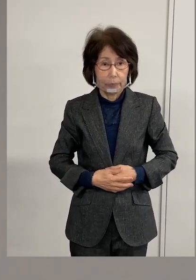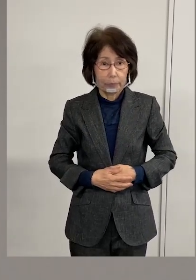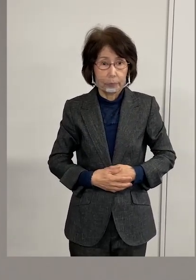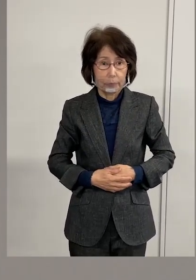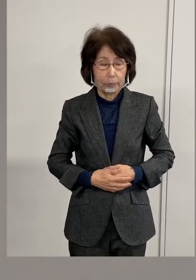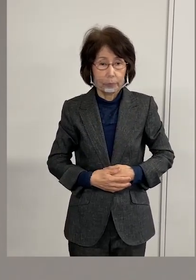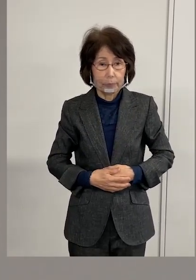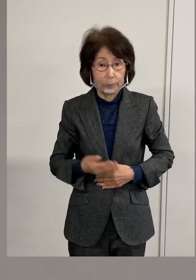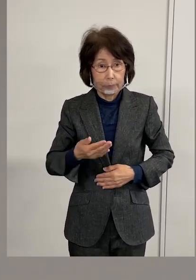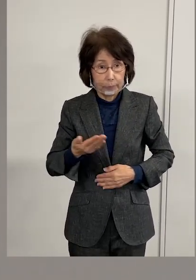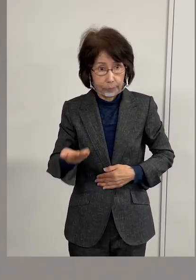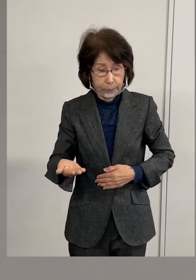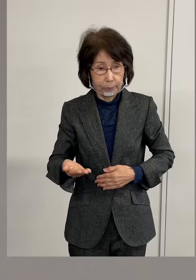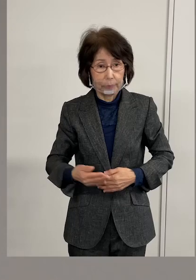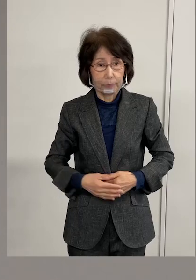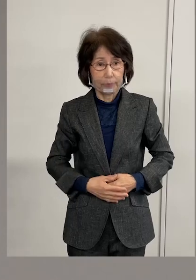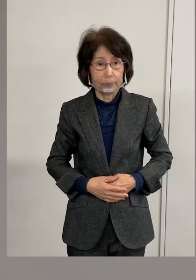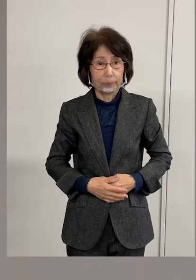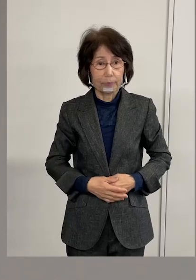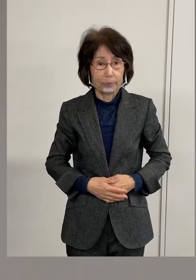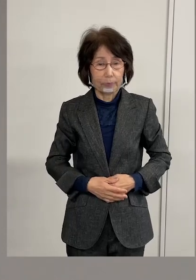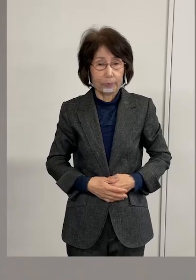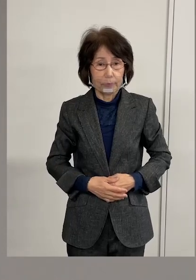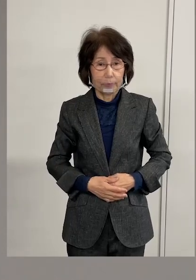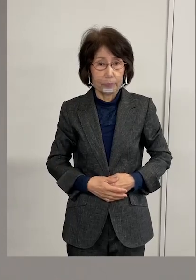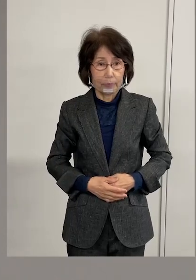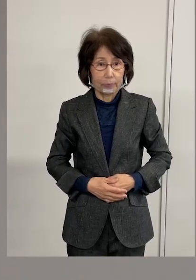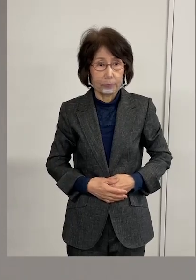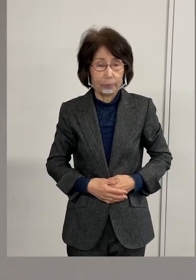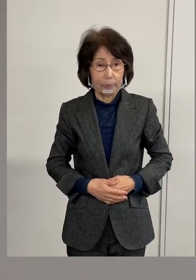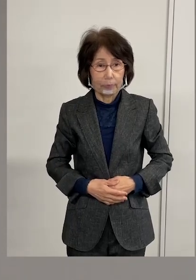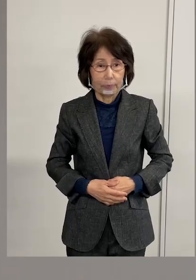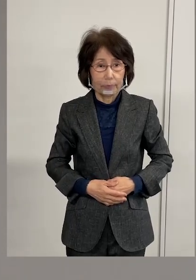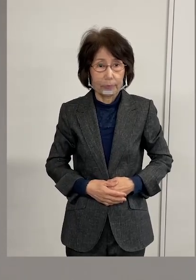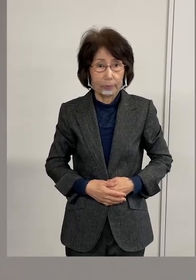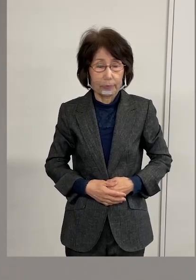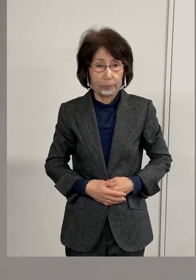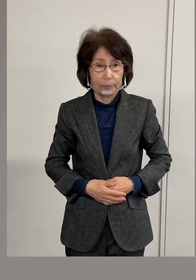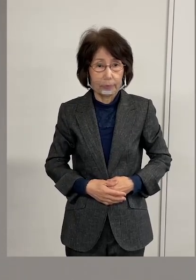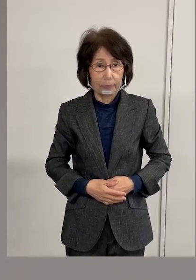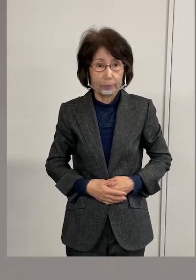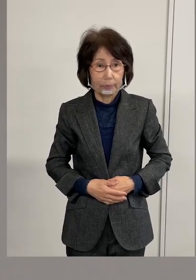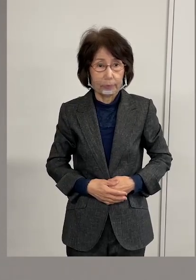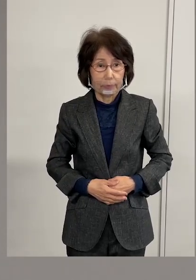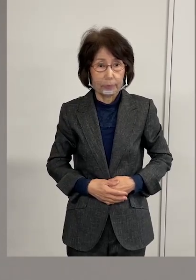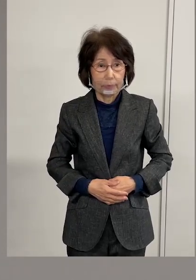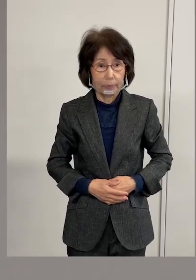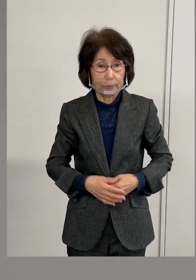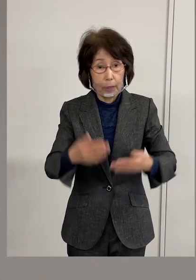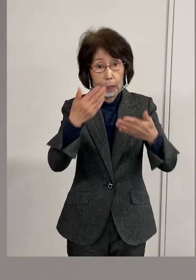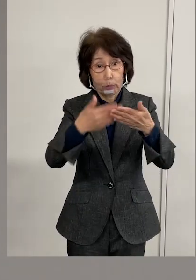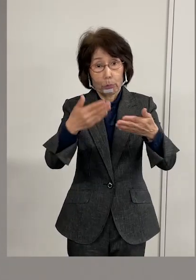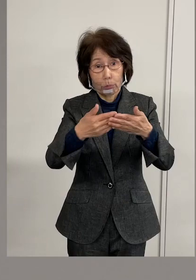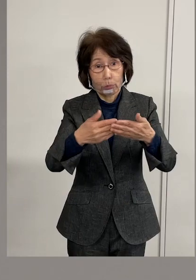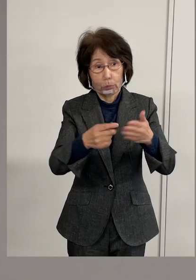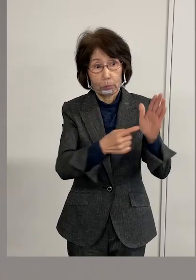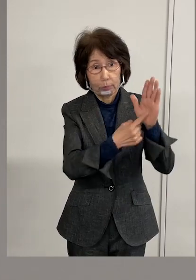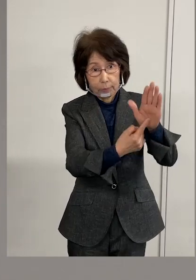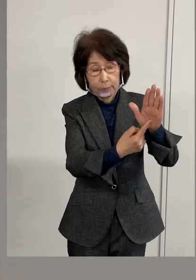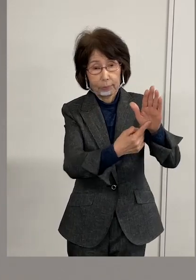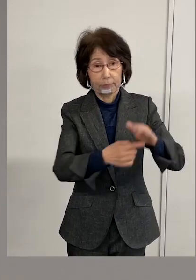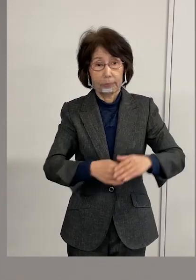ので、次のページですけれども、今のやつを少し、図解したものがこの表